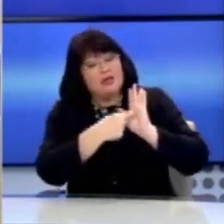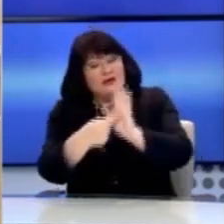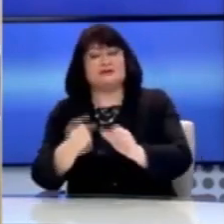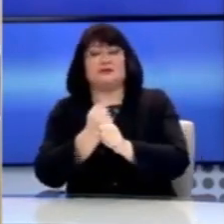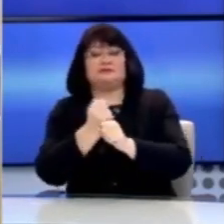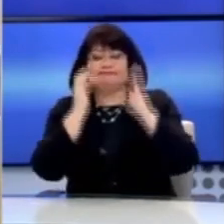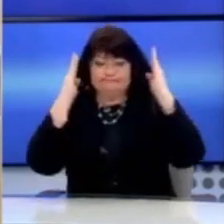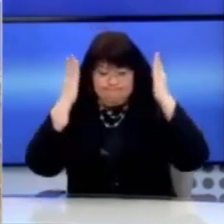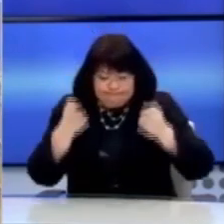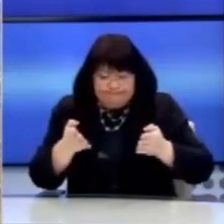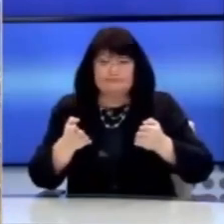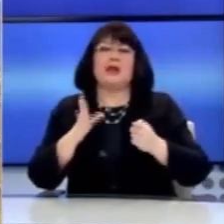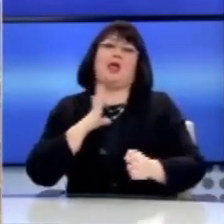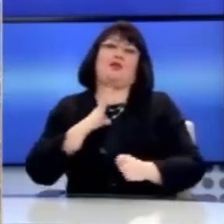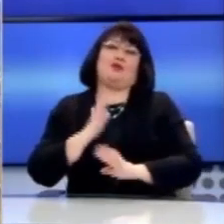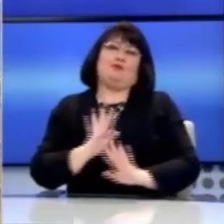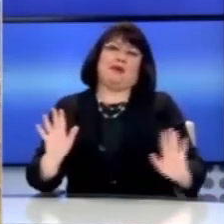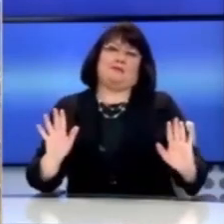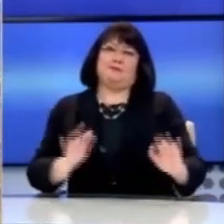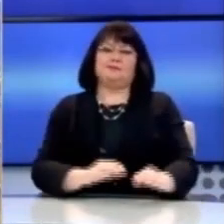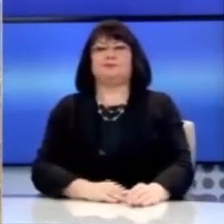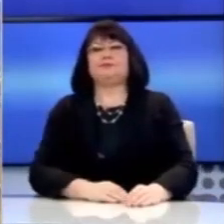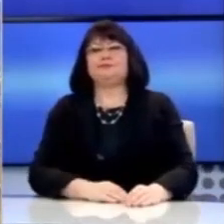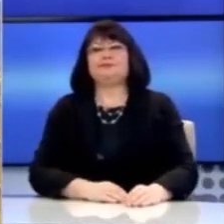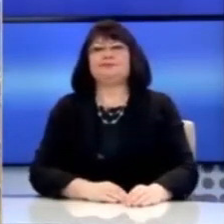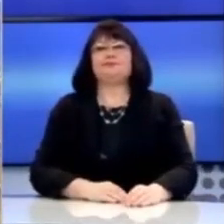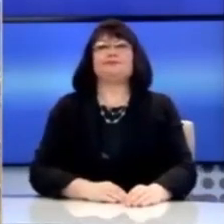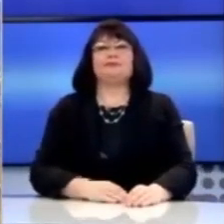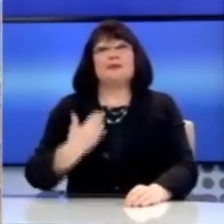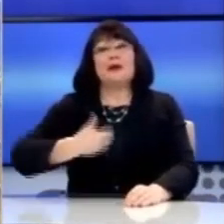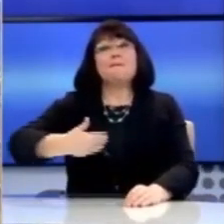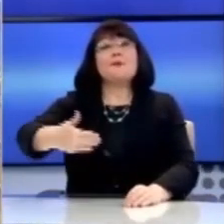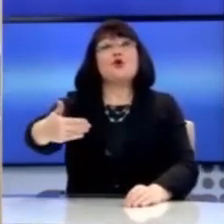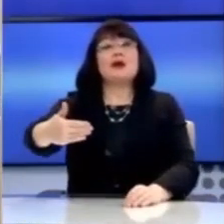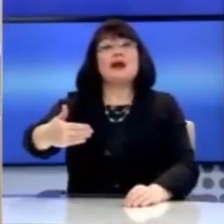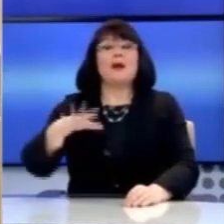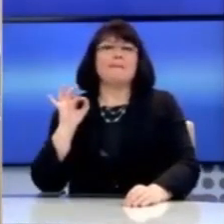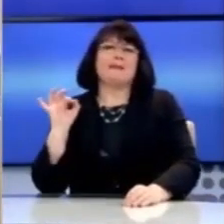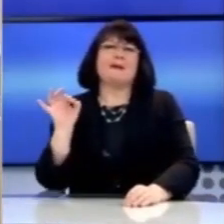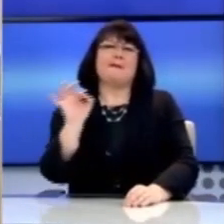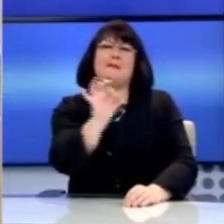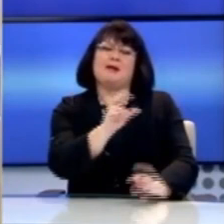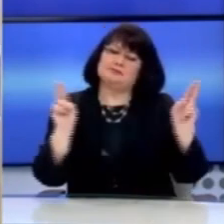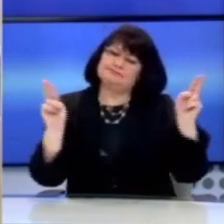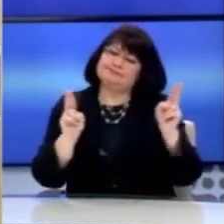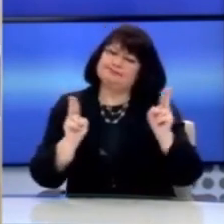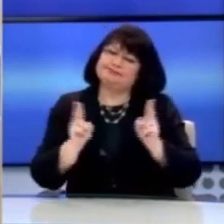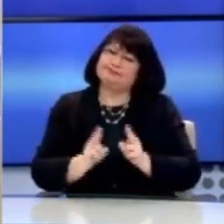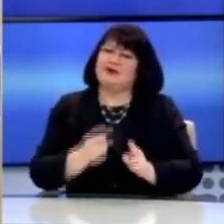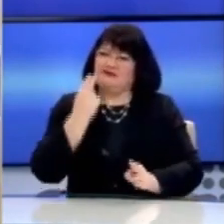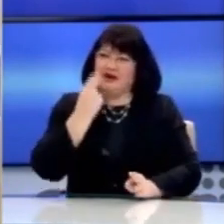με αφοσίωση και με ανθρωπιά. Αυτή η αποκλιμάκωση όμως στην πορεία της επιδημίας οφείλεται και στο